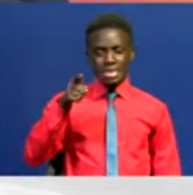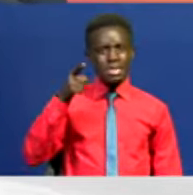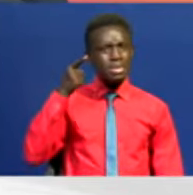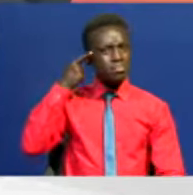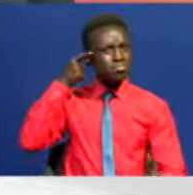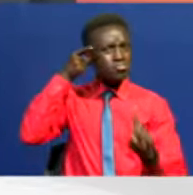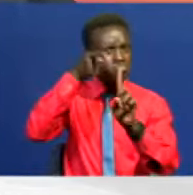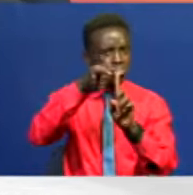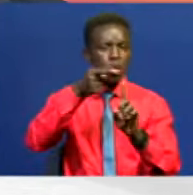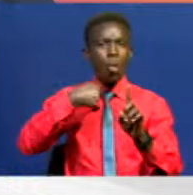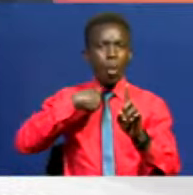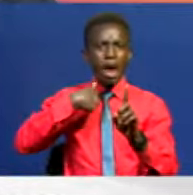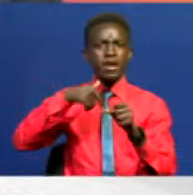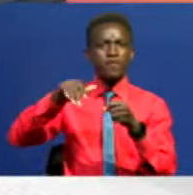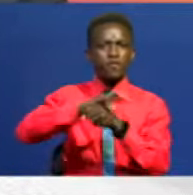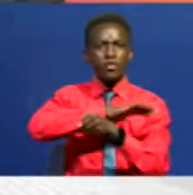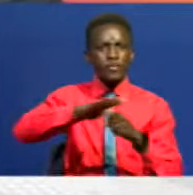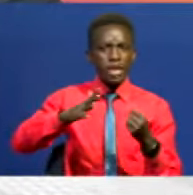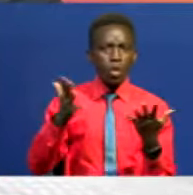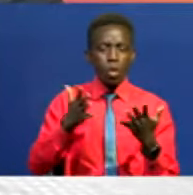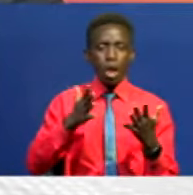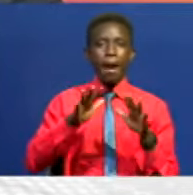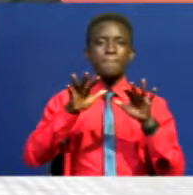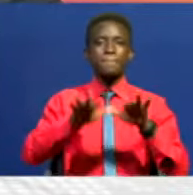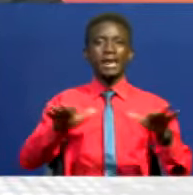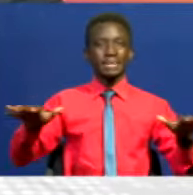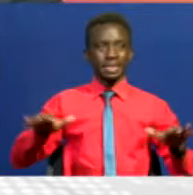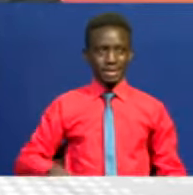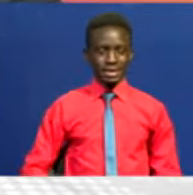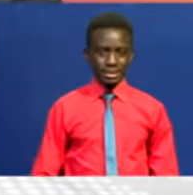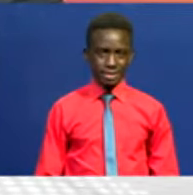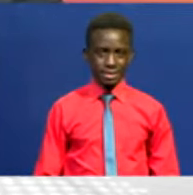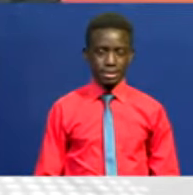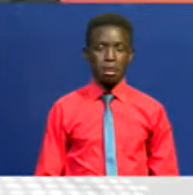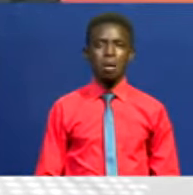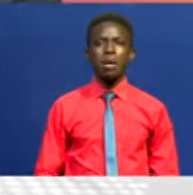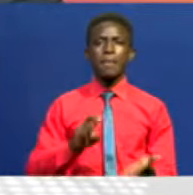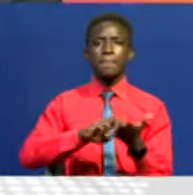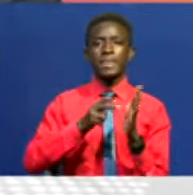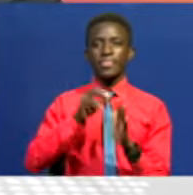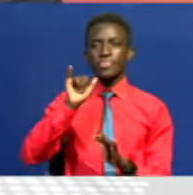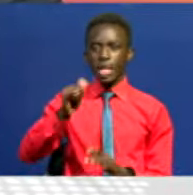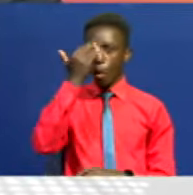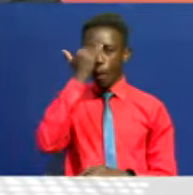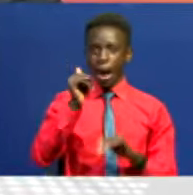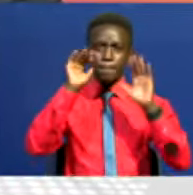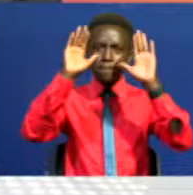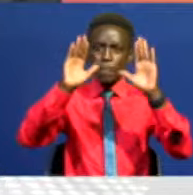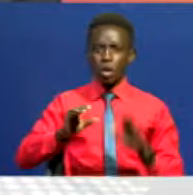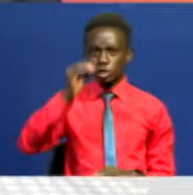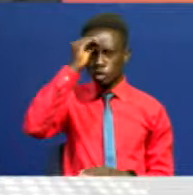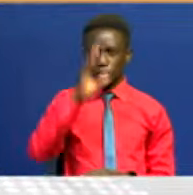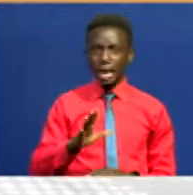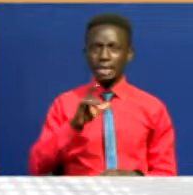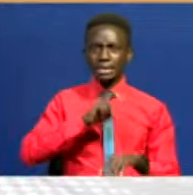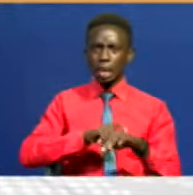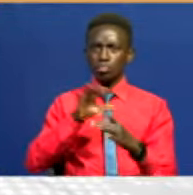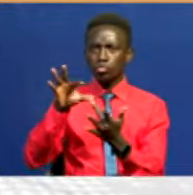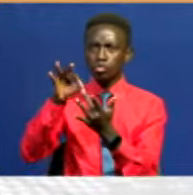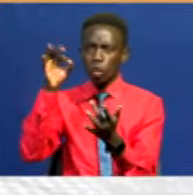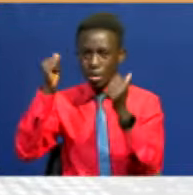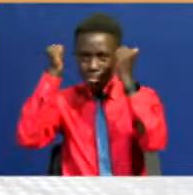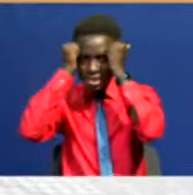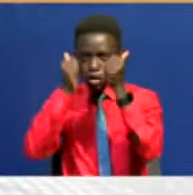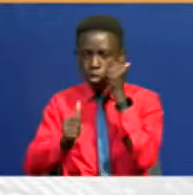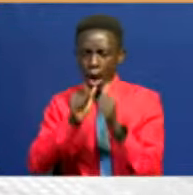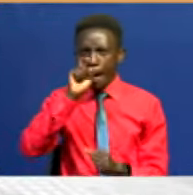ya the market. Yeah, na hivyo basi ndio pia kuna ule umuhimu wa mwanafunzi hata anapochagua ile kozi ya kufanya, angalie